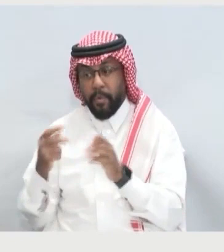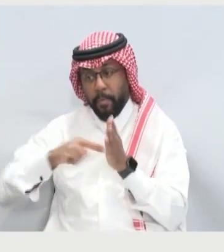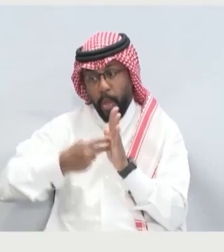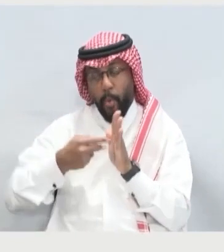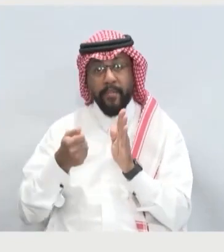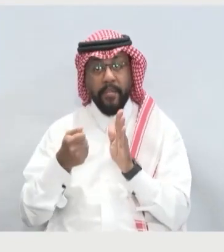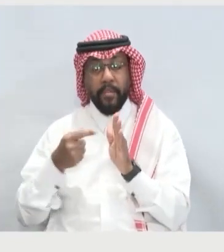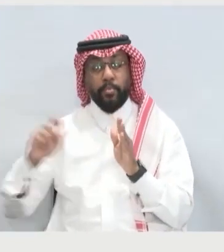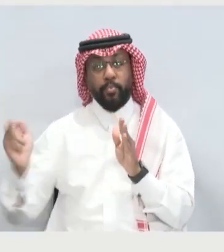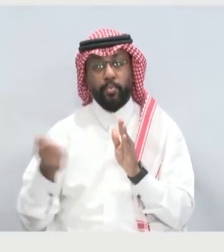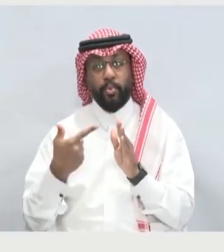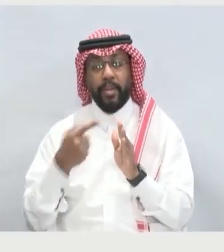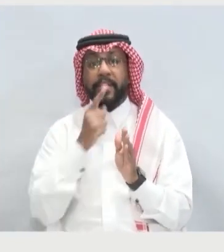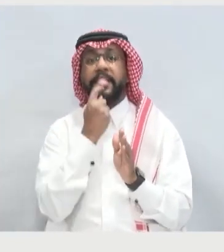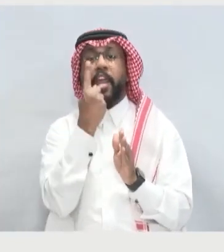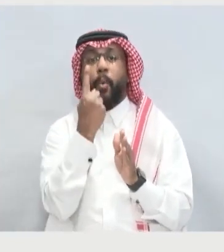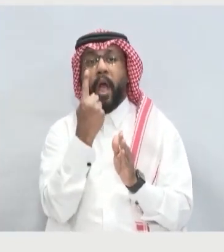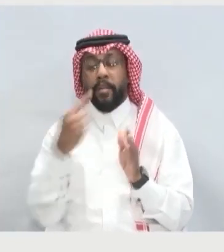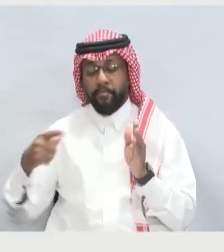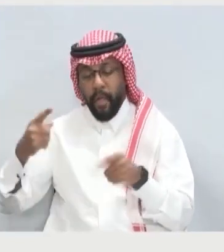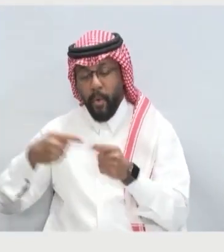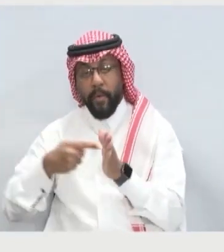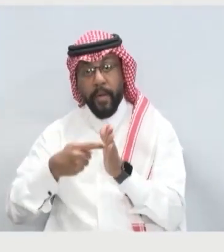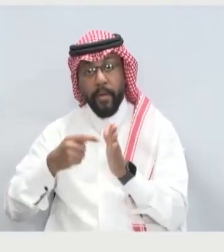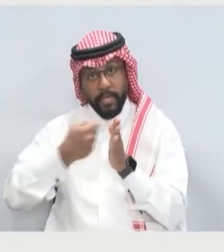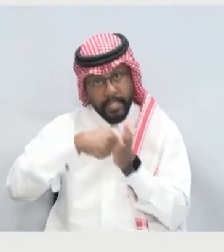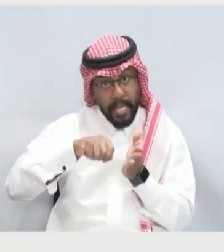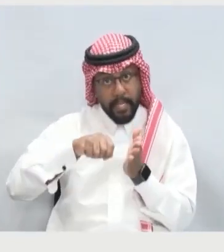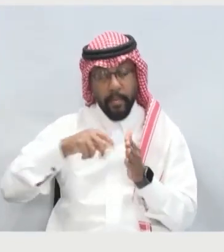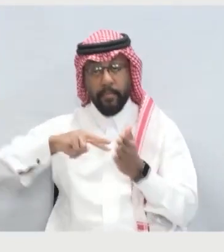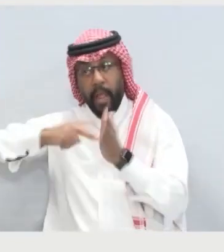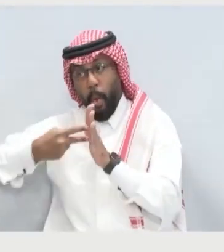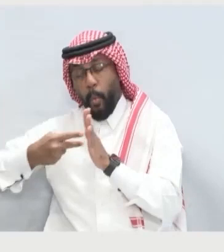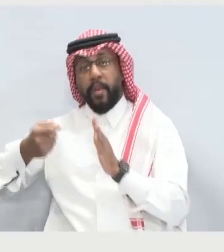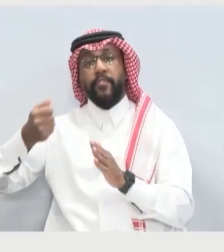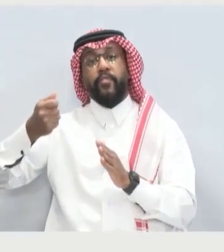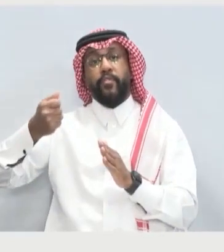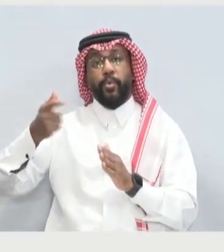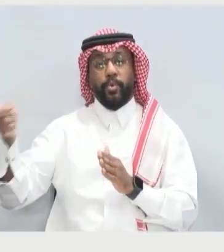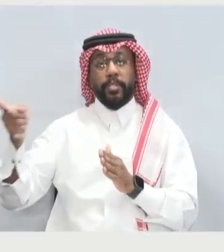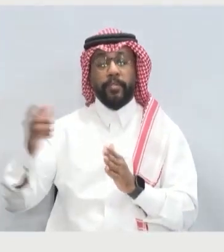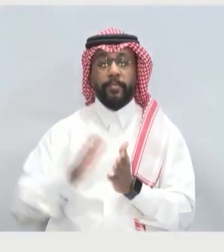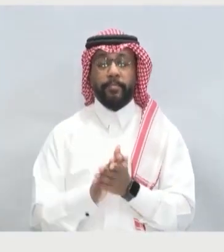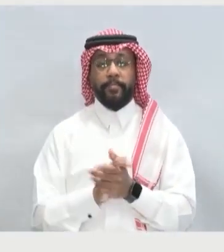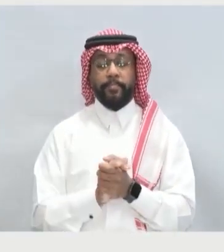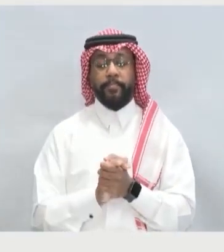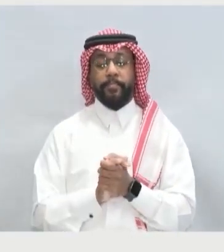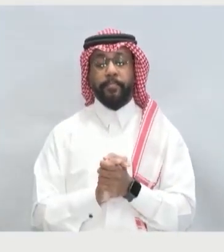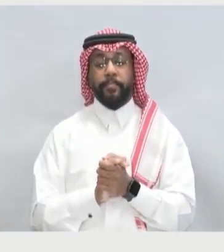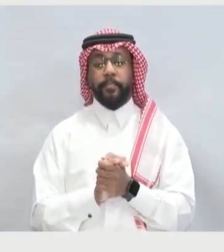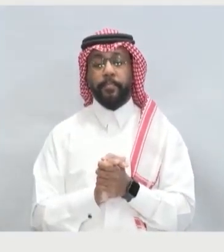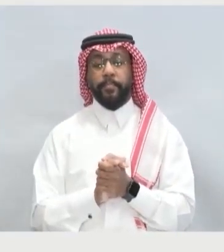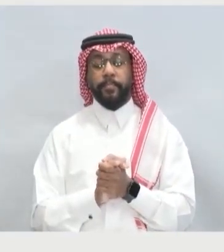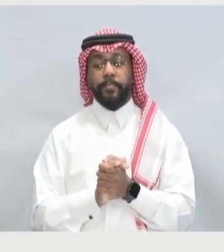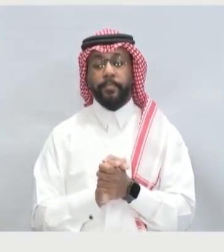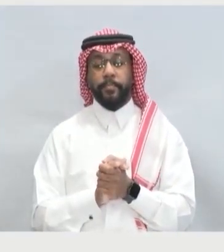نقد خلال سنه ماليه اذا نستطيع من خلال سنه او اقل نحول هذا الاصل الى مال وبالتالي يسمى